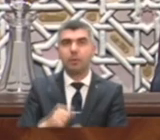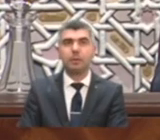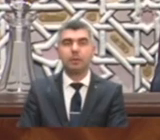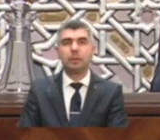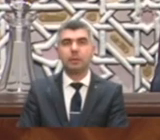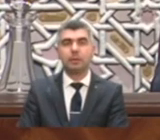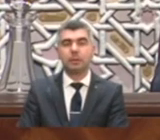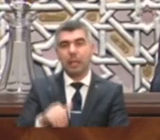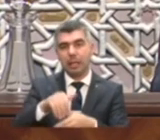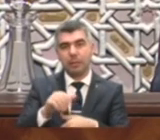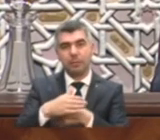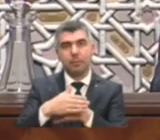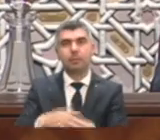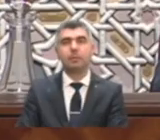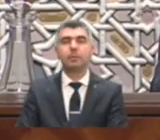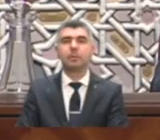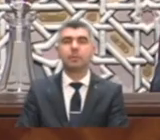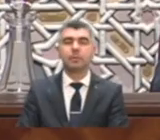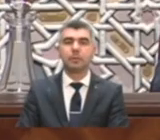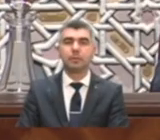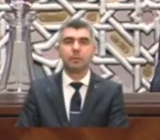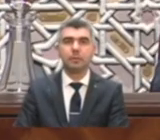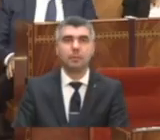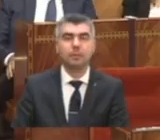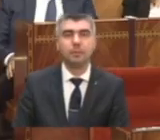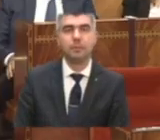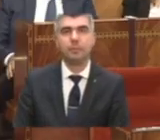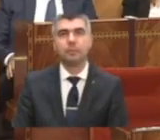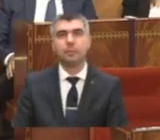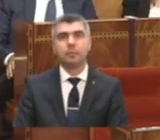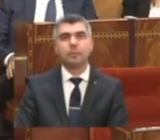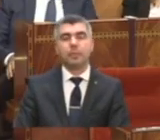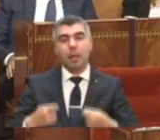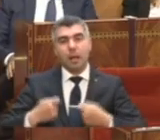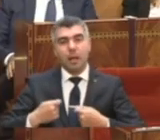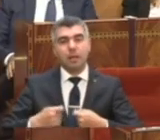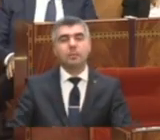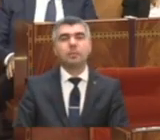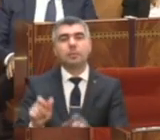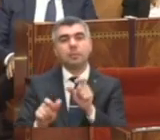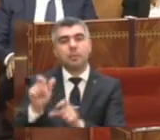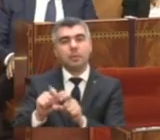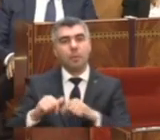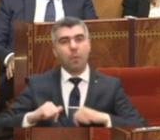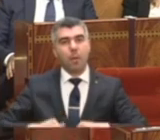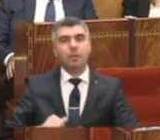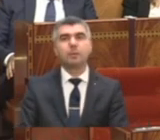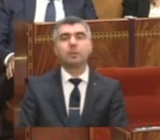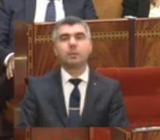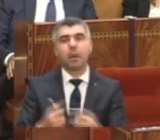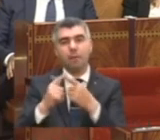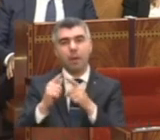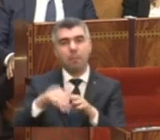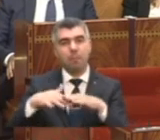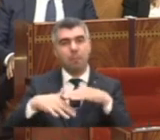النواب، تفضلوا السيدة النائبة عن فريق تجمع الوطني الأحرار. السيد الرئيس، سيدات والسادة الوزراء، سيدات والسادة